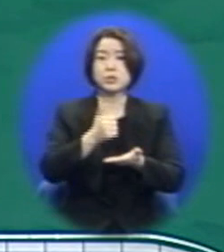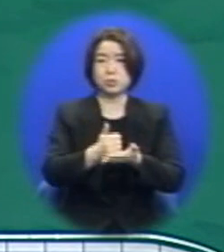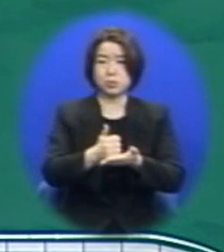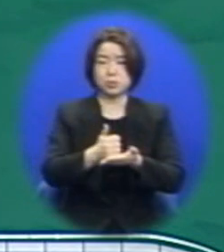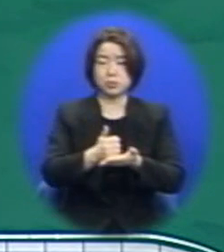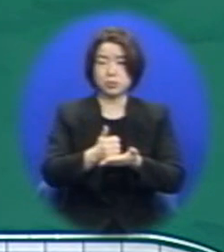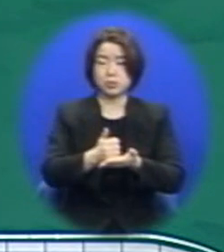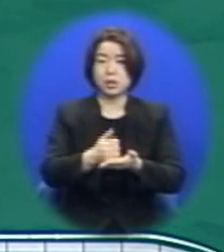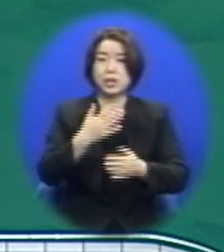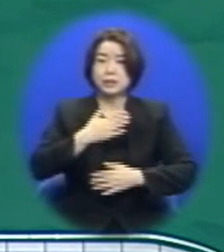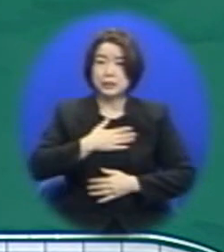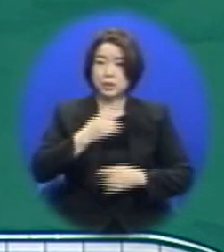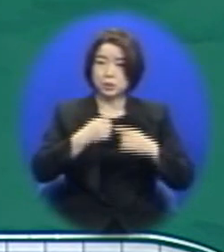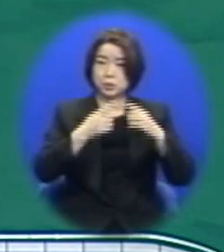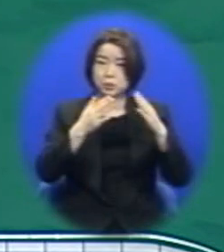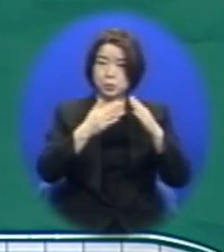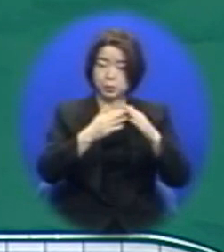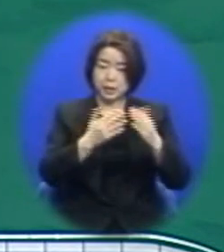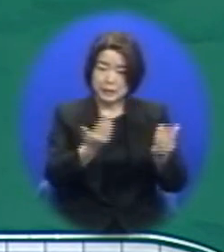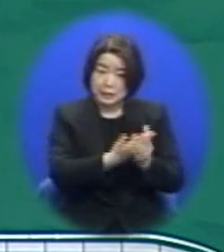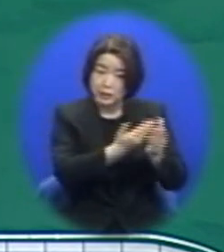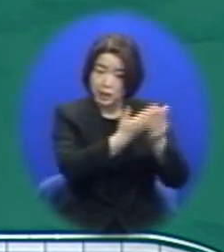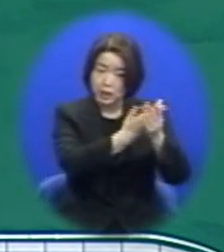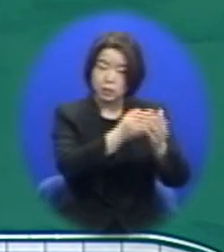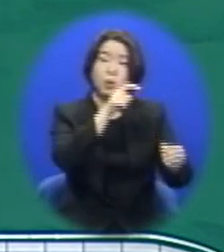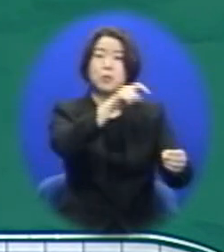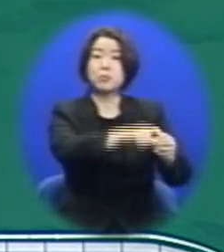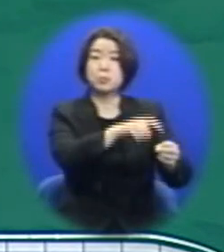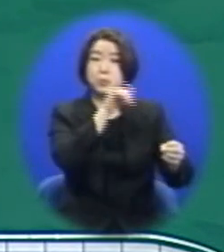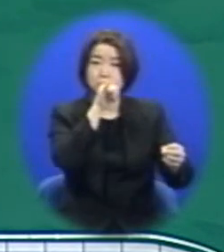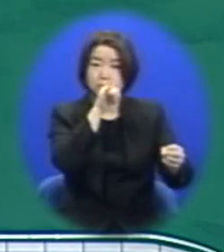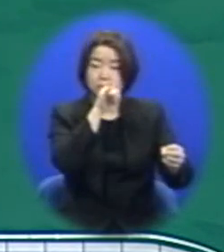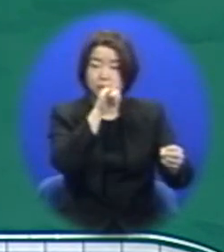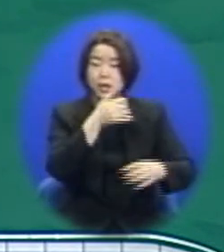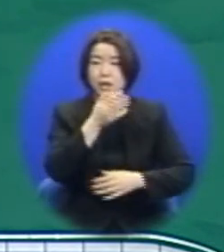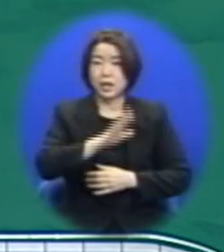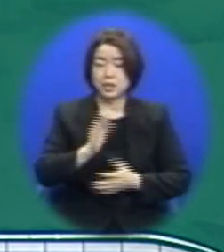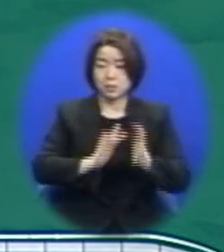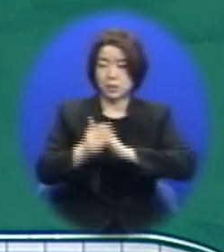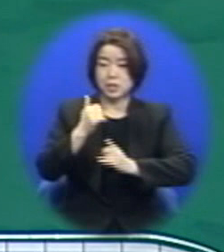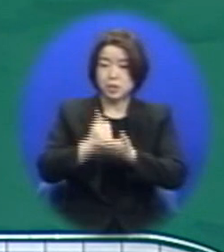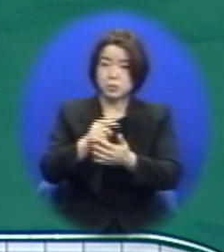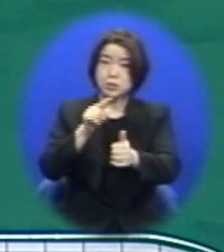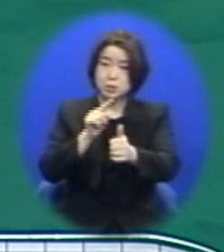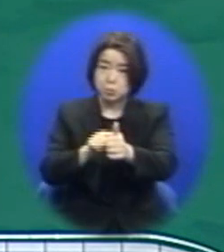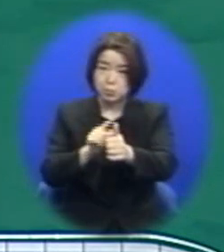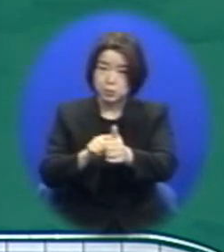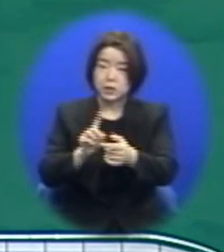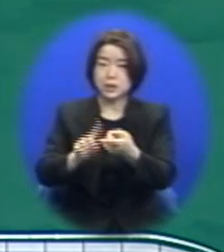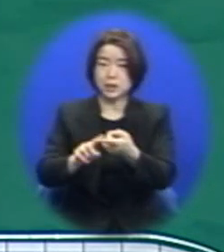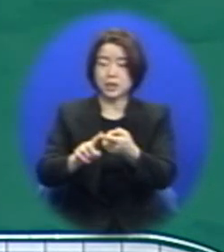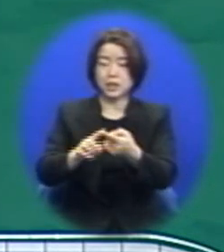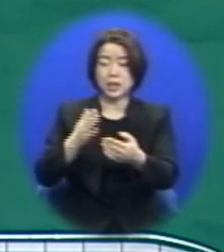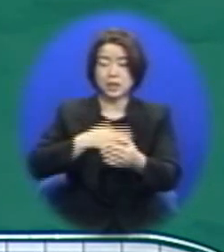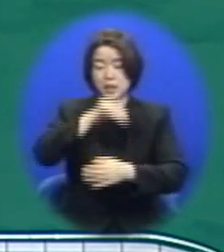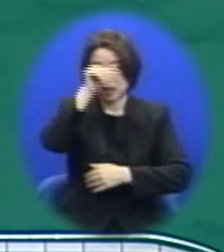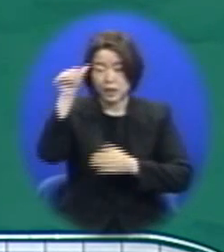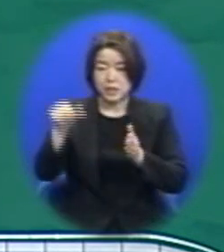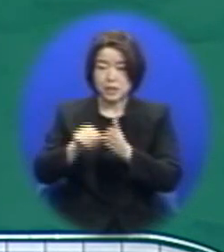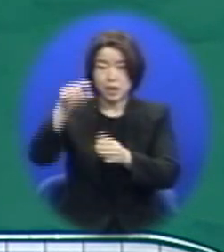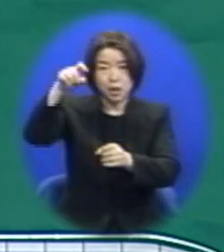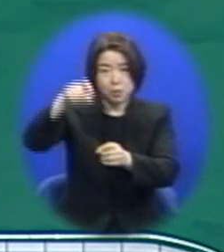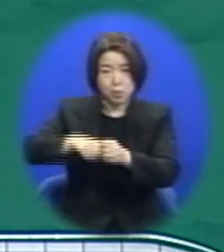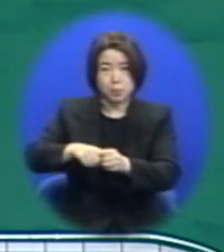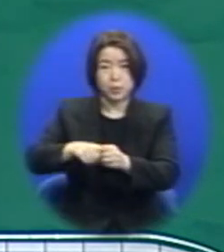교회가 성장하는 것만 목표로 삼았지 예수님 그분이 나의 인생의 목표가 된다는 것에 대해서는